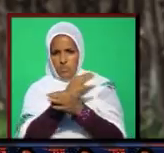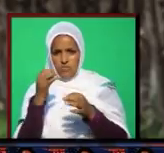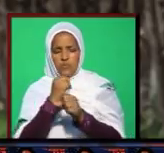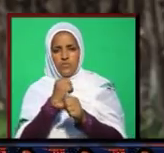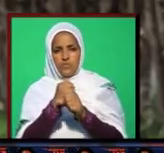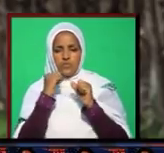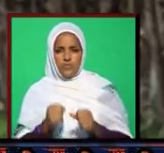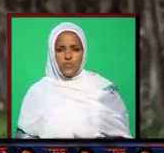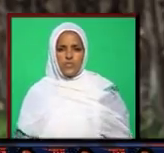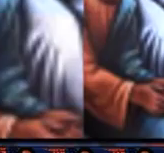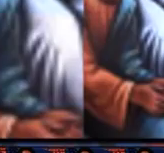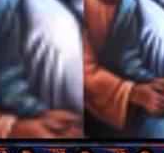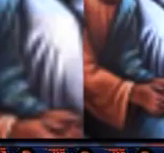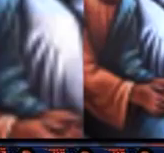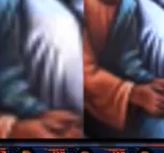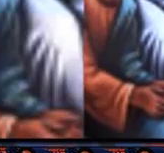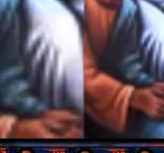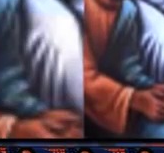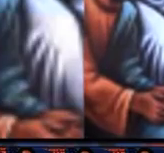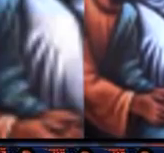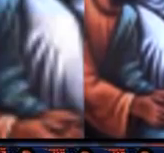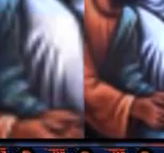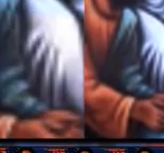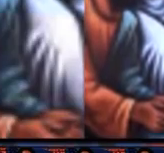ትርጓሜ ሰውን ስለሚያንጽ